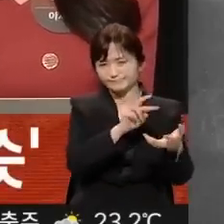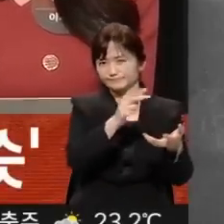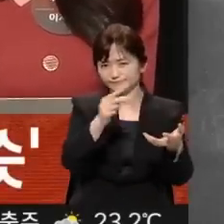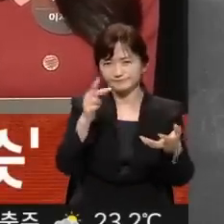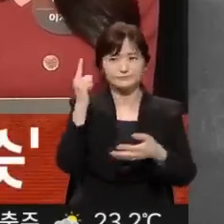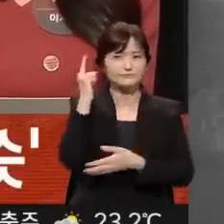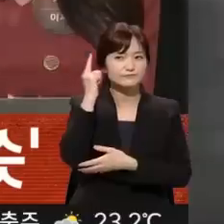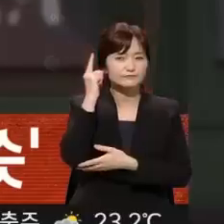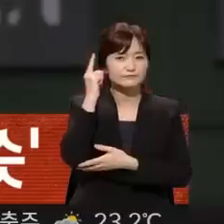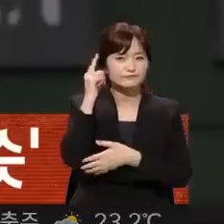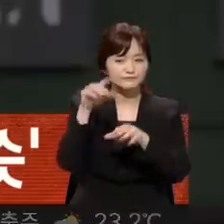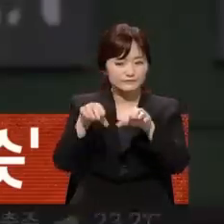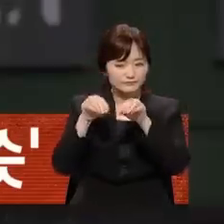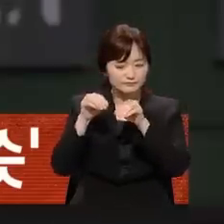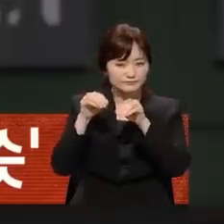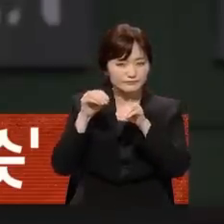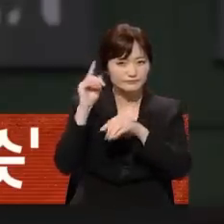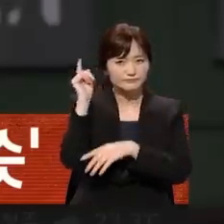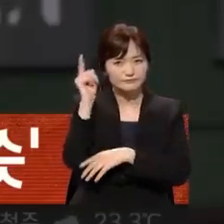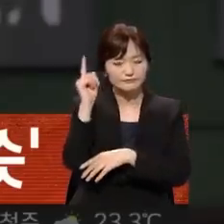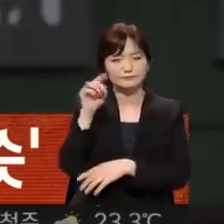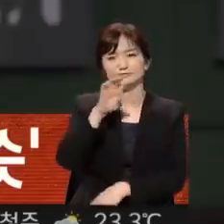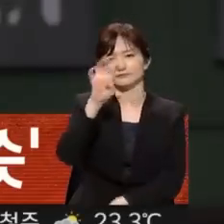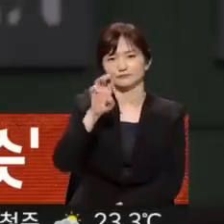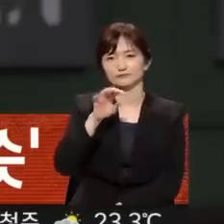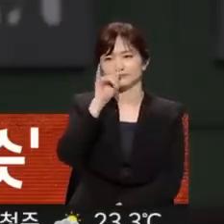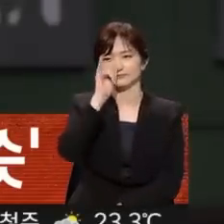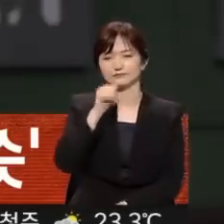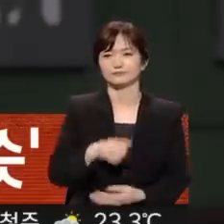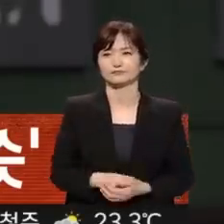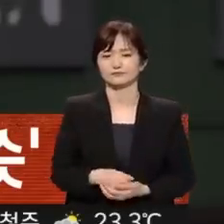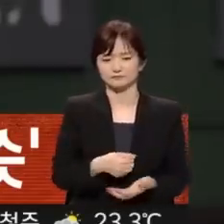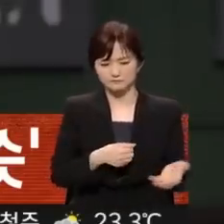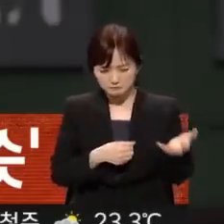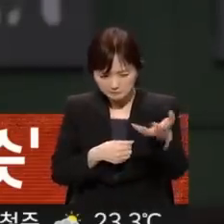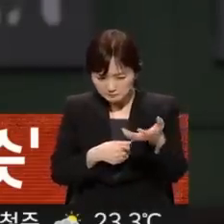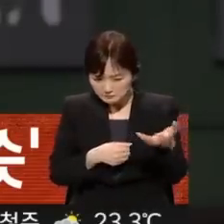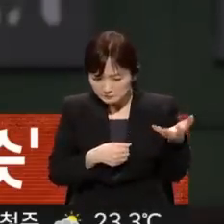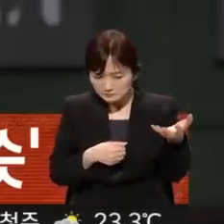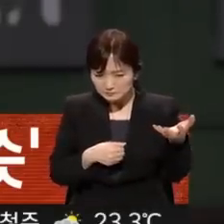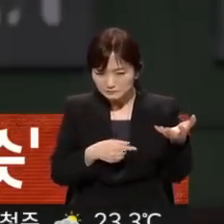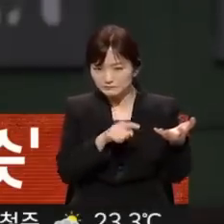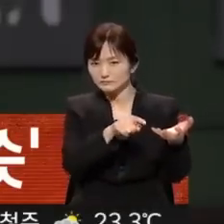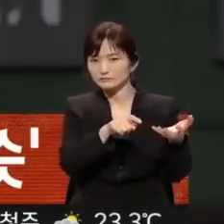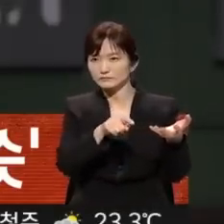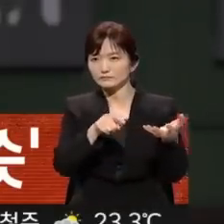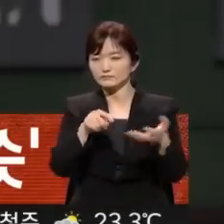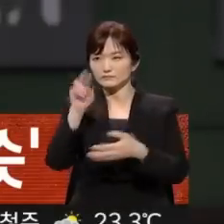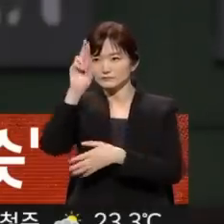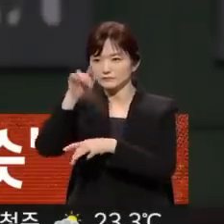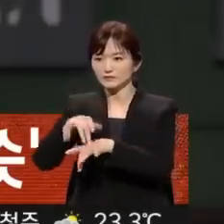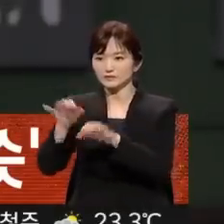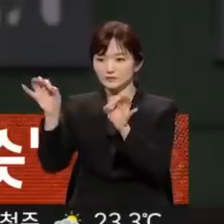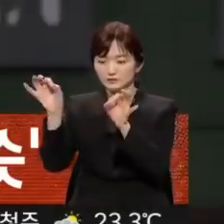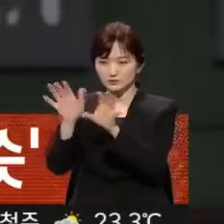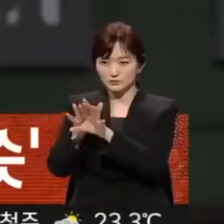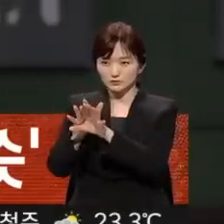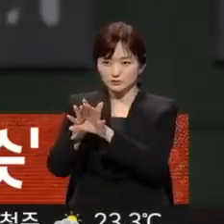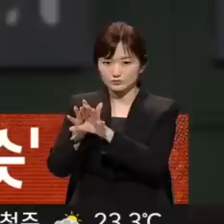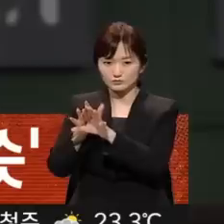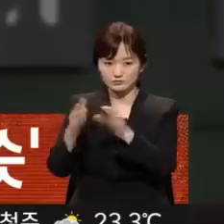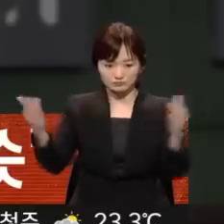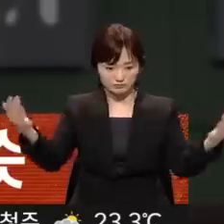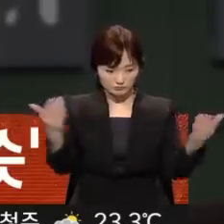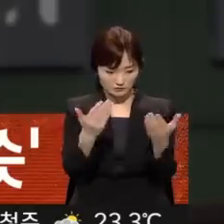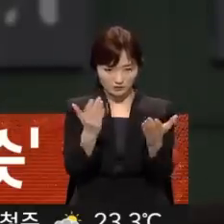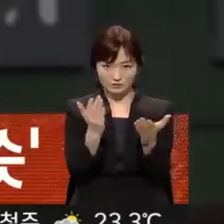이 꺼졌다 켜졌다를 반복하는 그런 기록이 있었는데 이 이동 패턴과 이 경로가 실종된 박 씨의 것과 동일했던 겁니다.